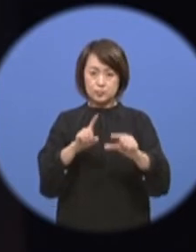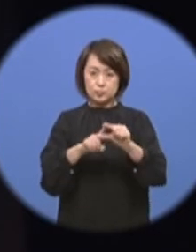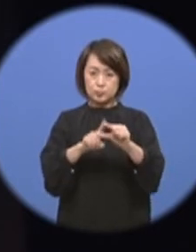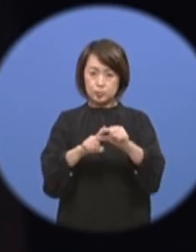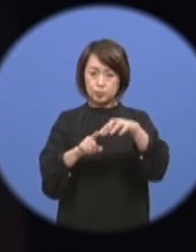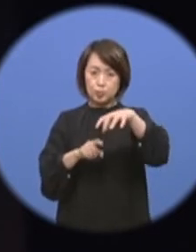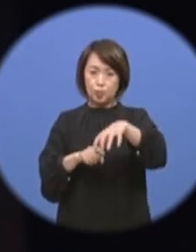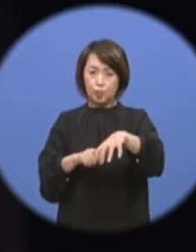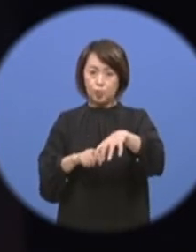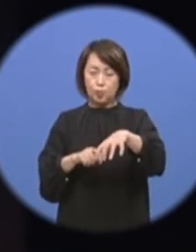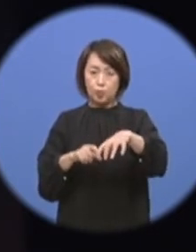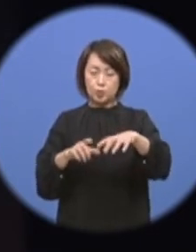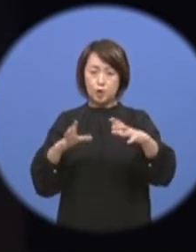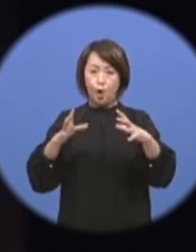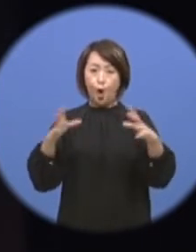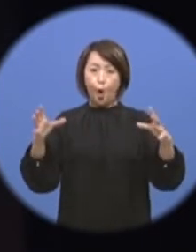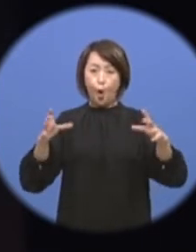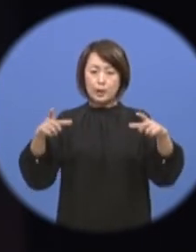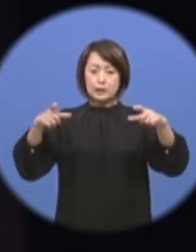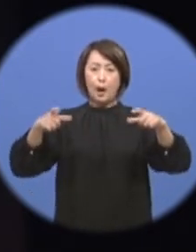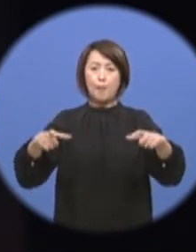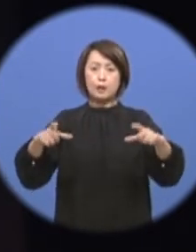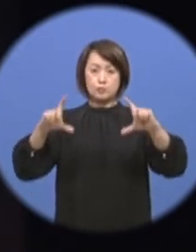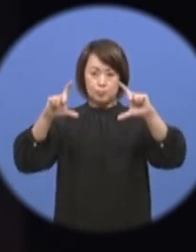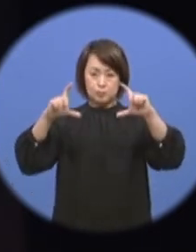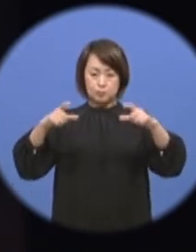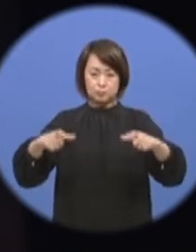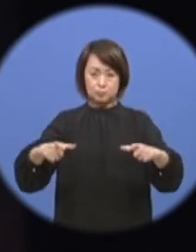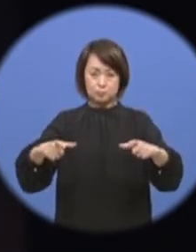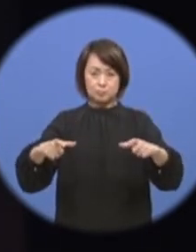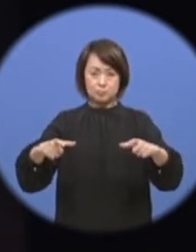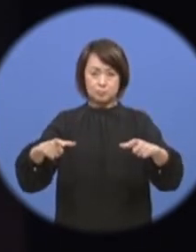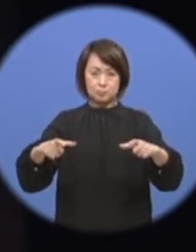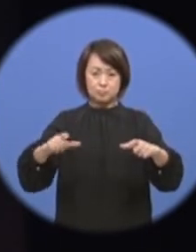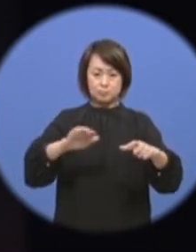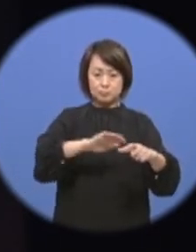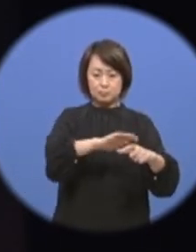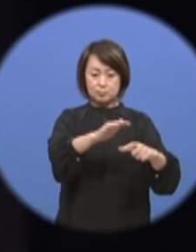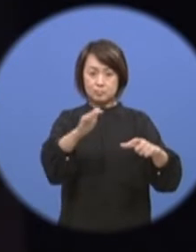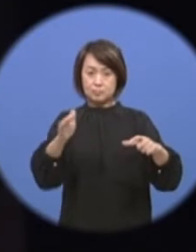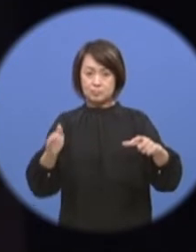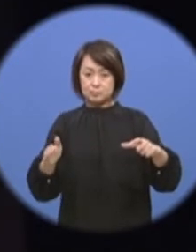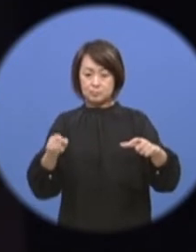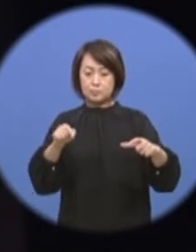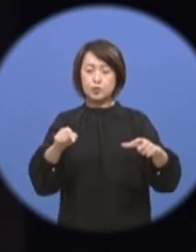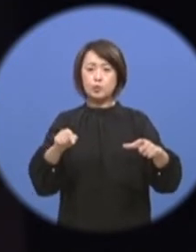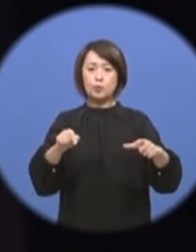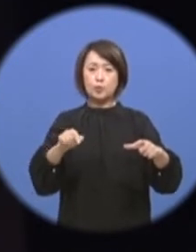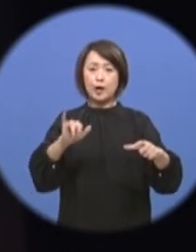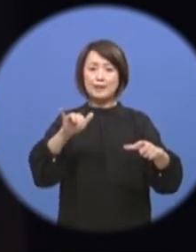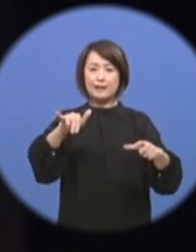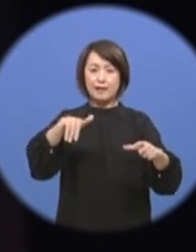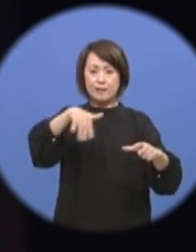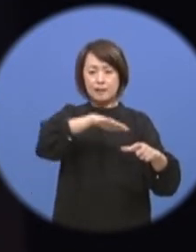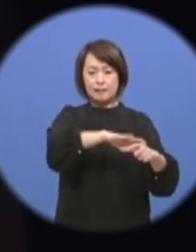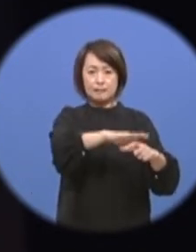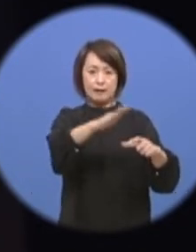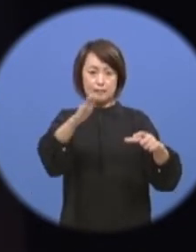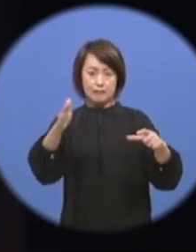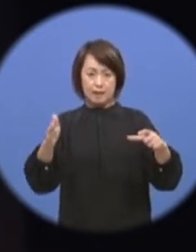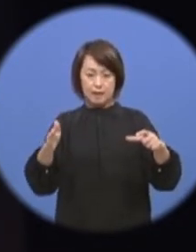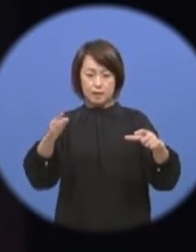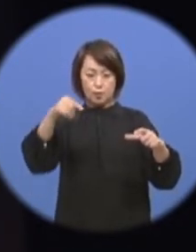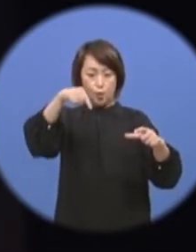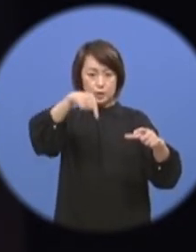ねこういう大きな円形のものがありますこれはあの屋根なんですねでその